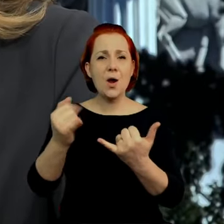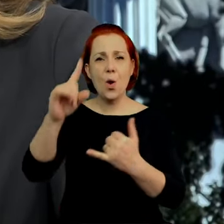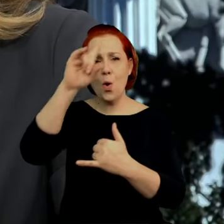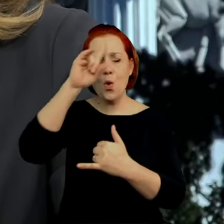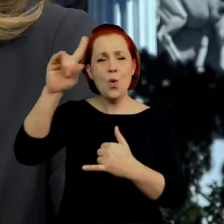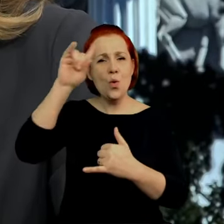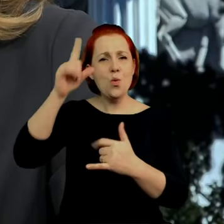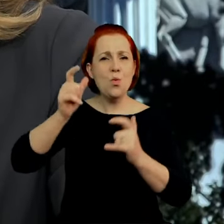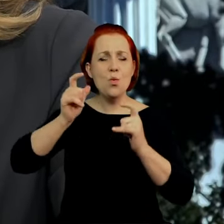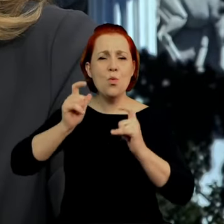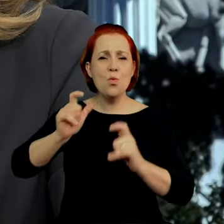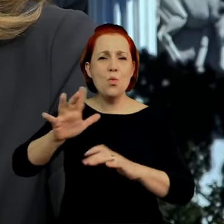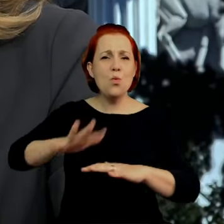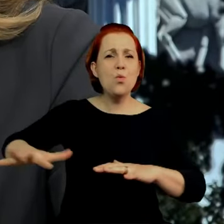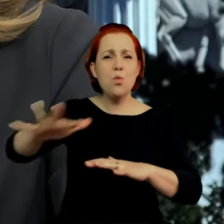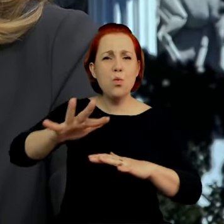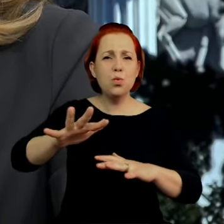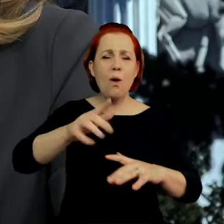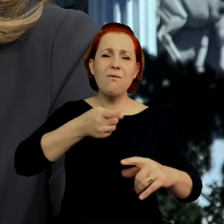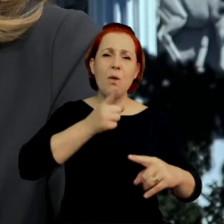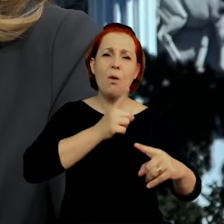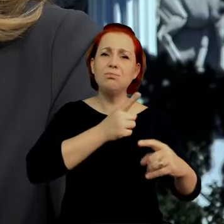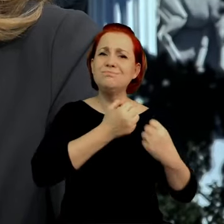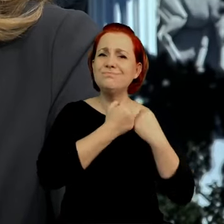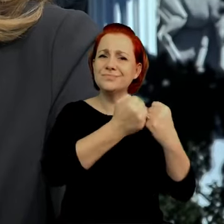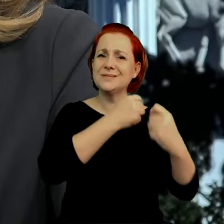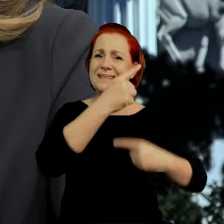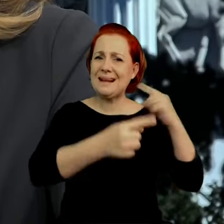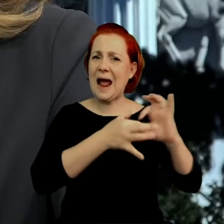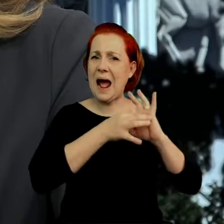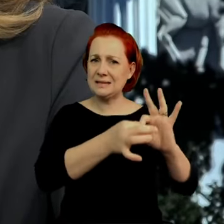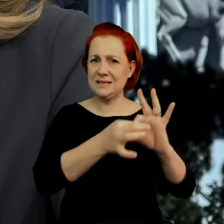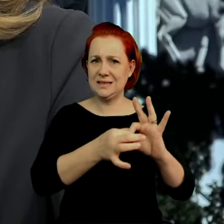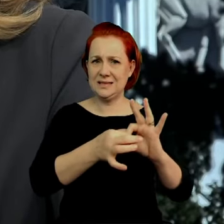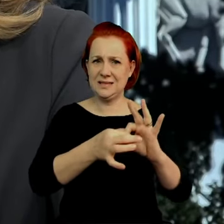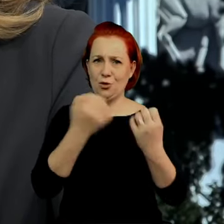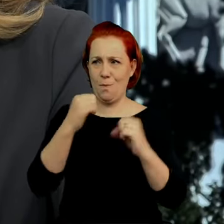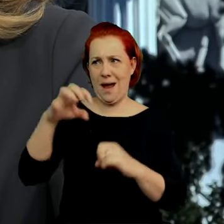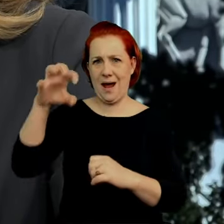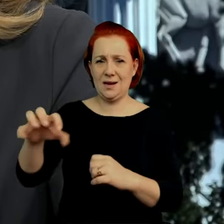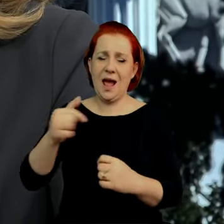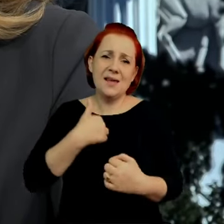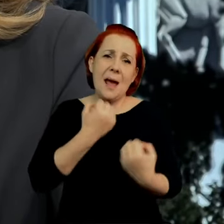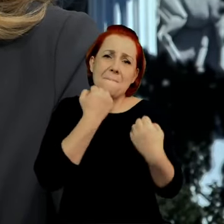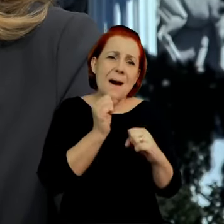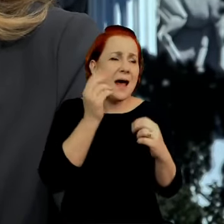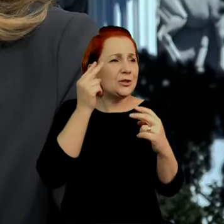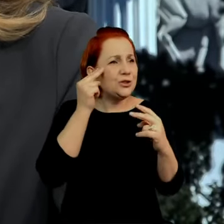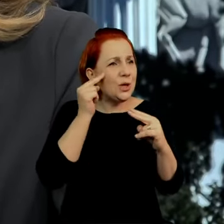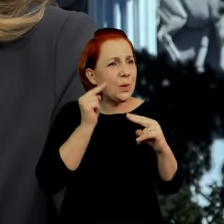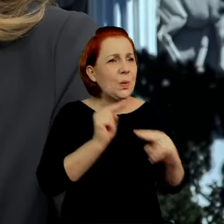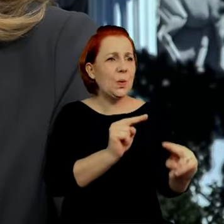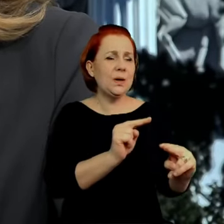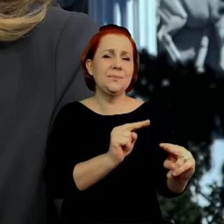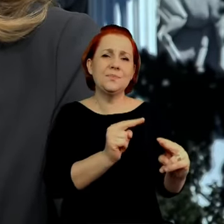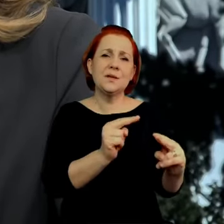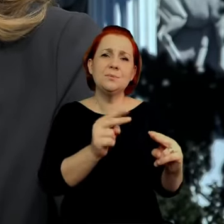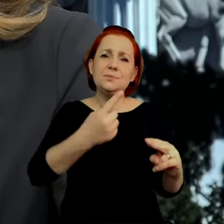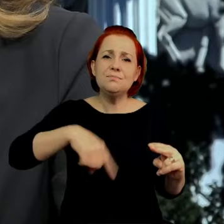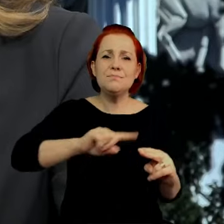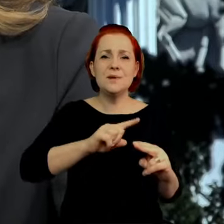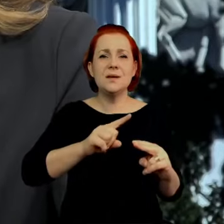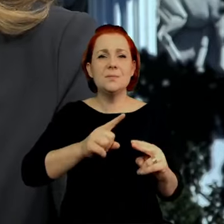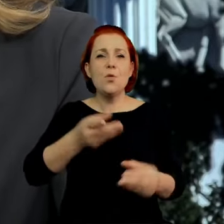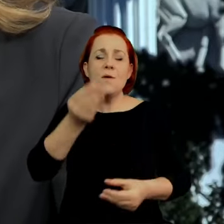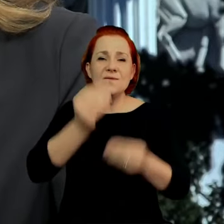ludowo-konserwatywnego bloku na polskiej scenie. Ja zawsze byłam bardziej zwolenniczką tego, żebyśmy stworzyli większą formułę na opozycji.